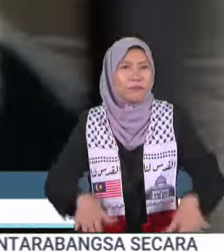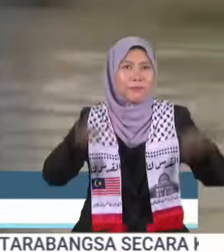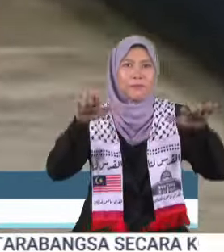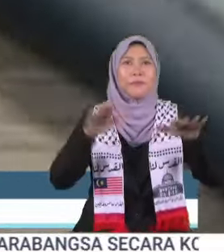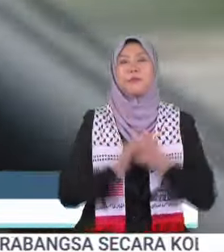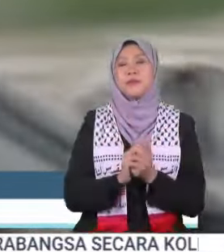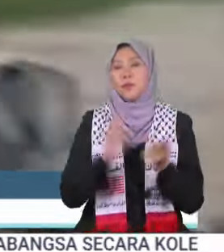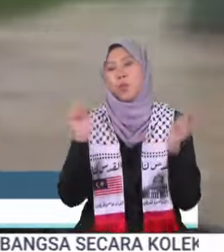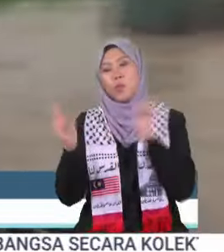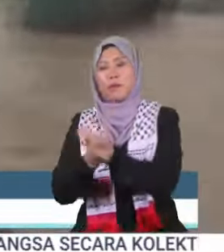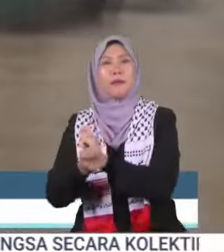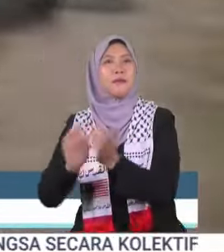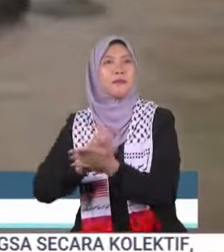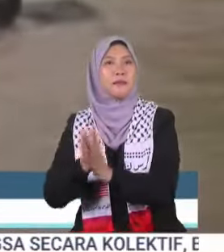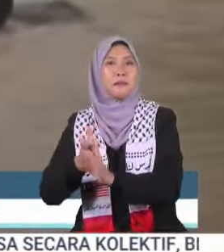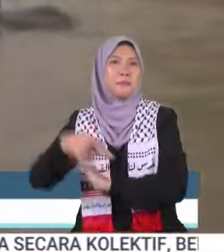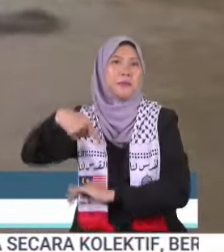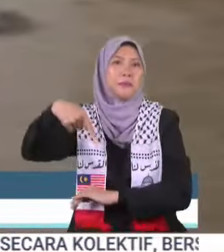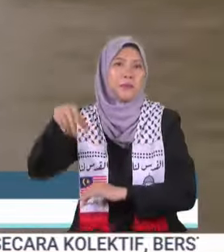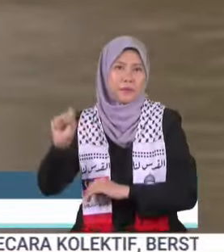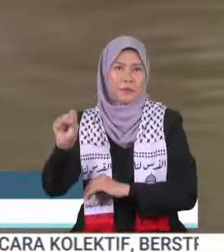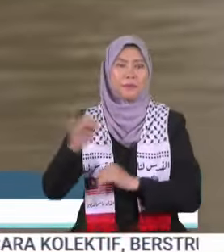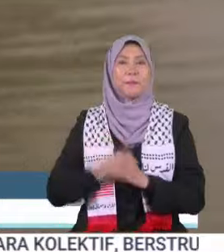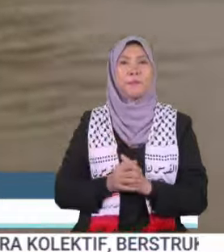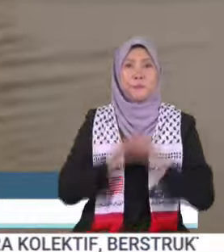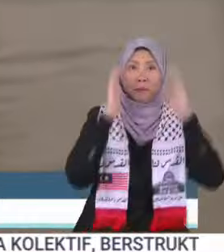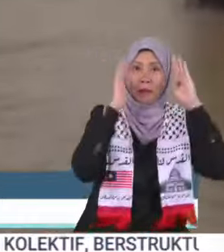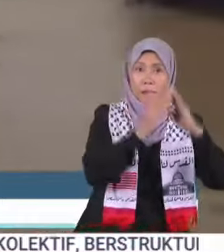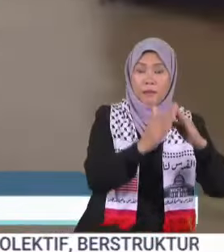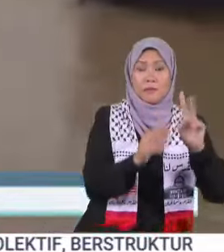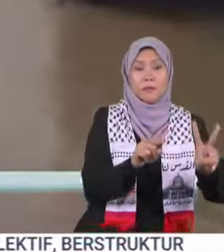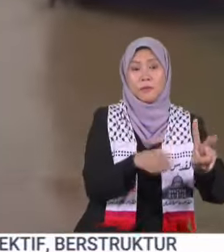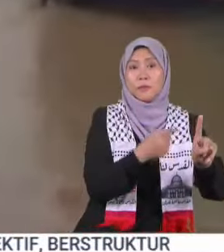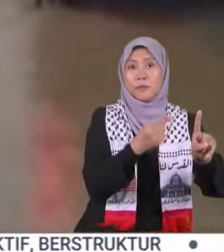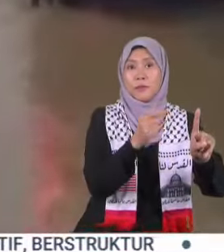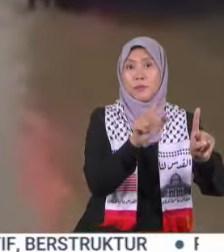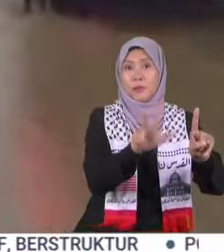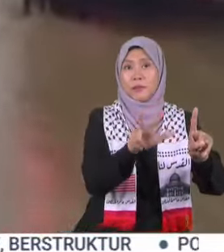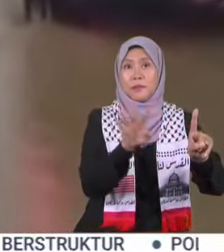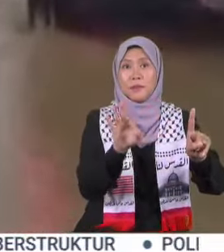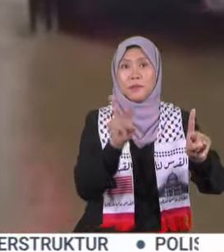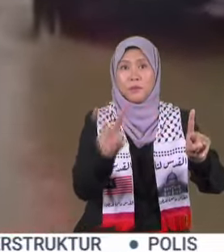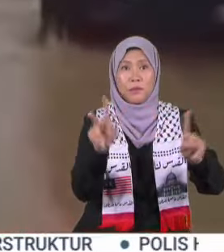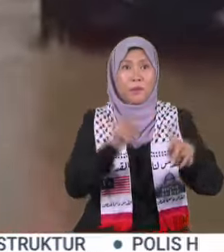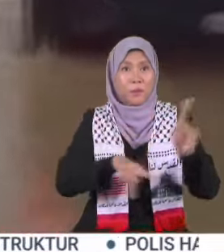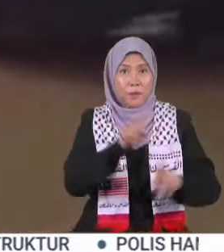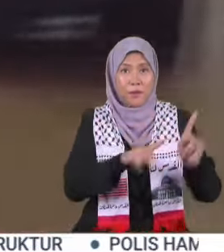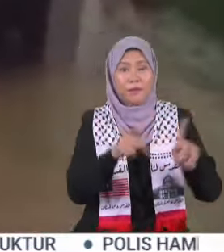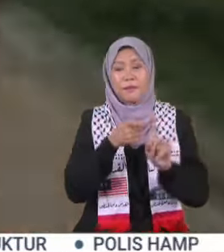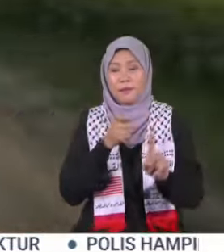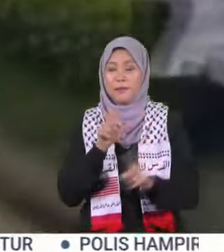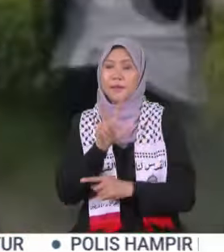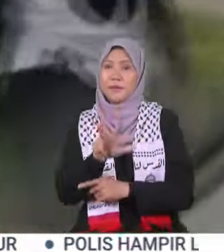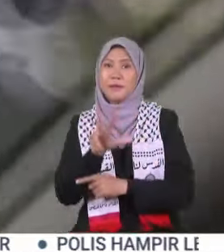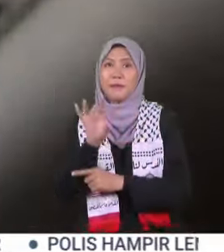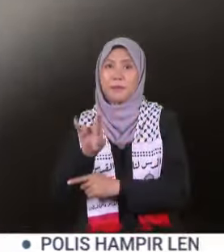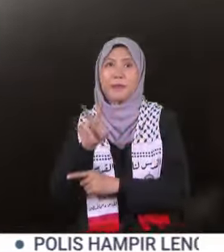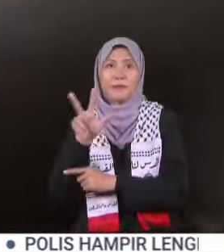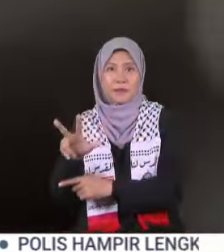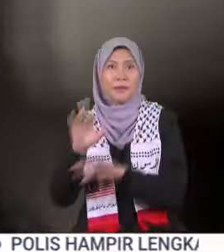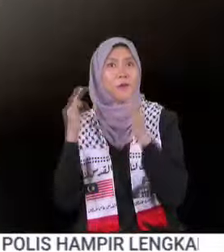dijadikan PPS manakala di Pahang 1392 penduduk terjejas daripada 383